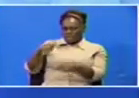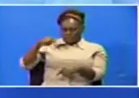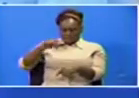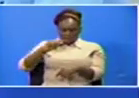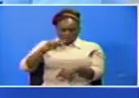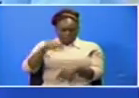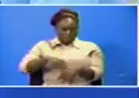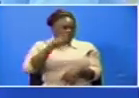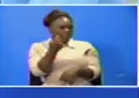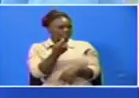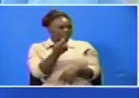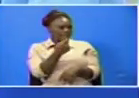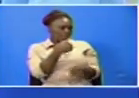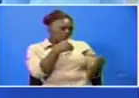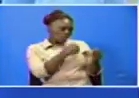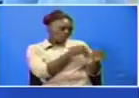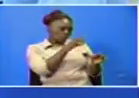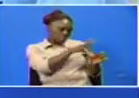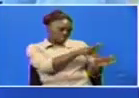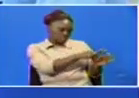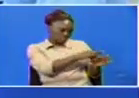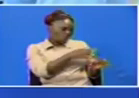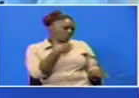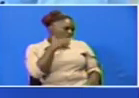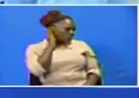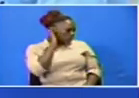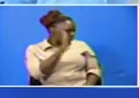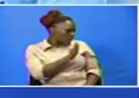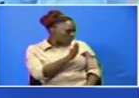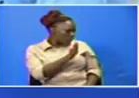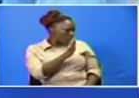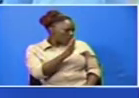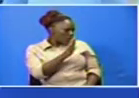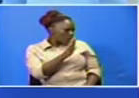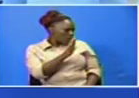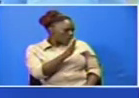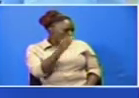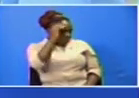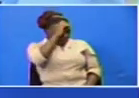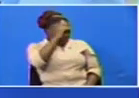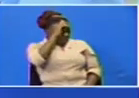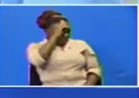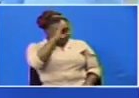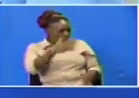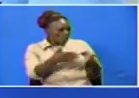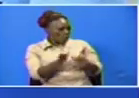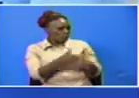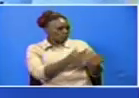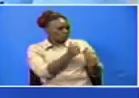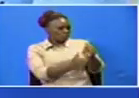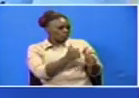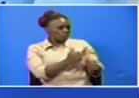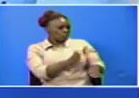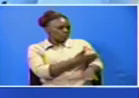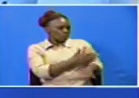Kenya mwaka ujao tunaelekea katika uchaguzi. Ningependa tu kusikia sauti yako kuhusiana na nini ama ni nafasi ipi ambayo msanii anaweza